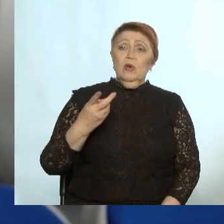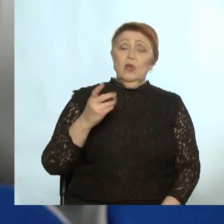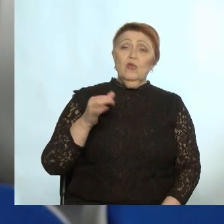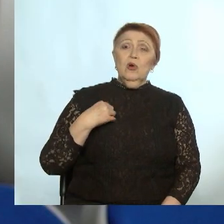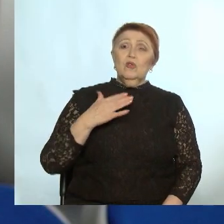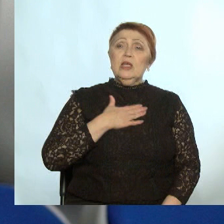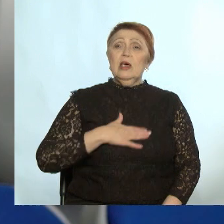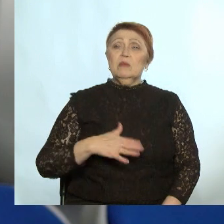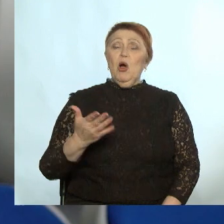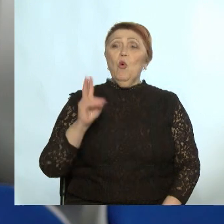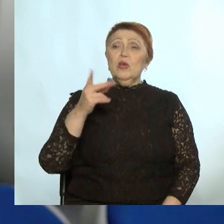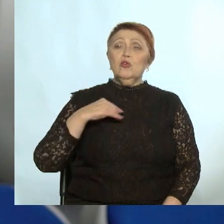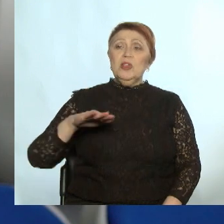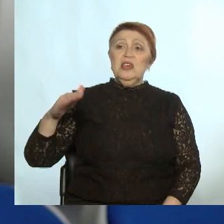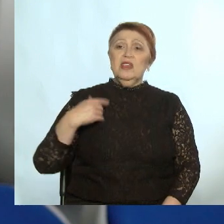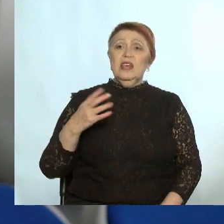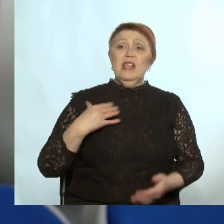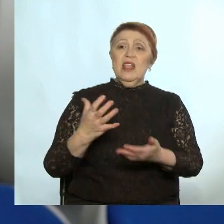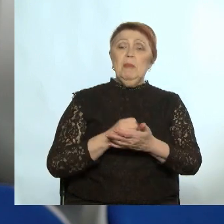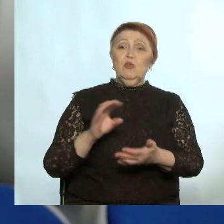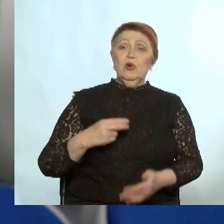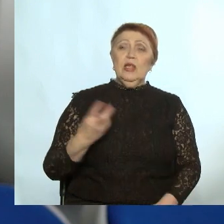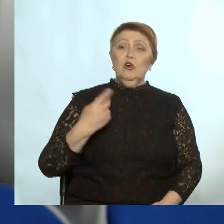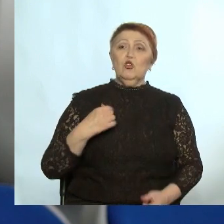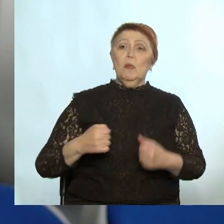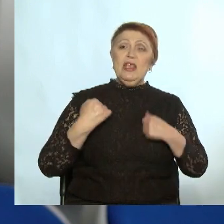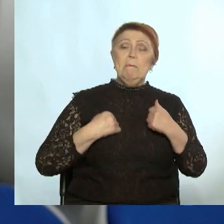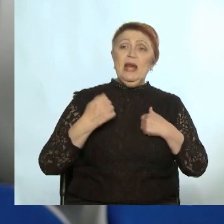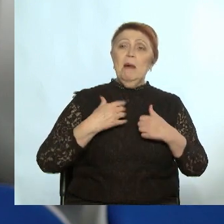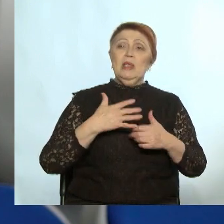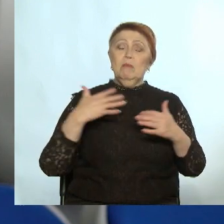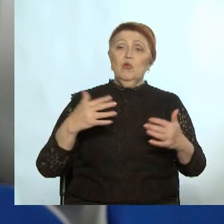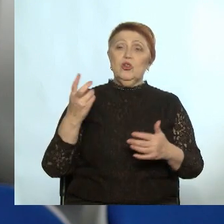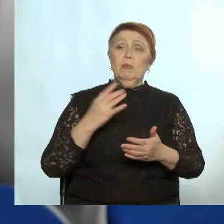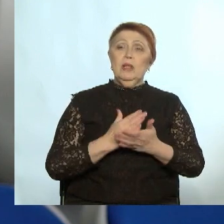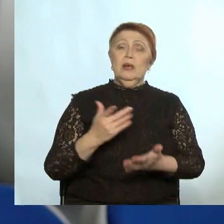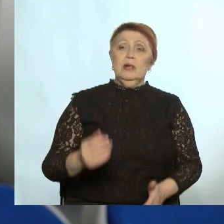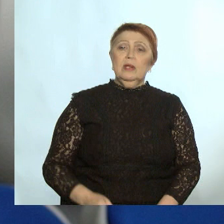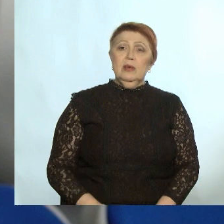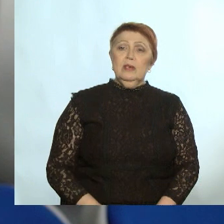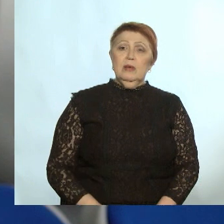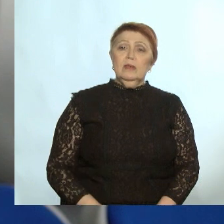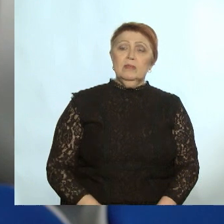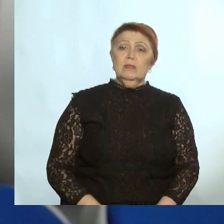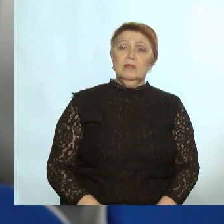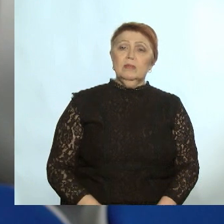так все вот эти, ну, сангвиник, холерик, да, два темперамента, которые такие более-менее, да, флегматики тоже очень хорошие